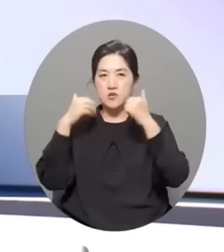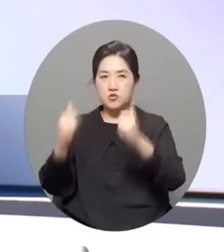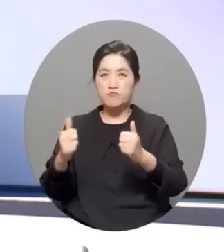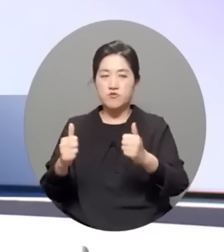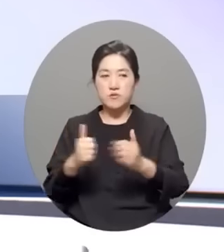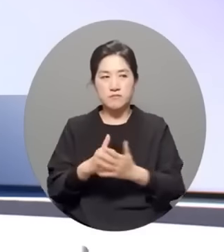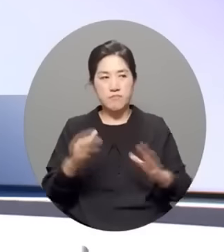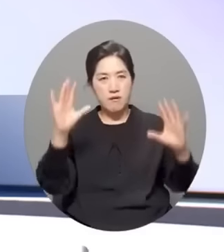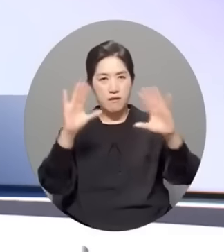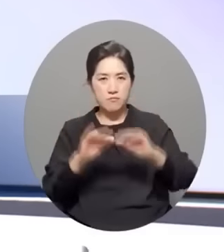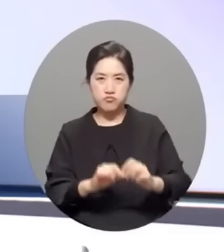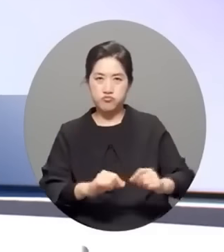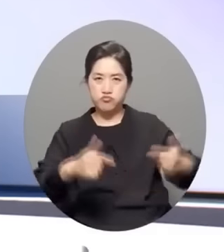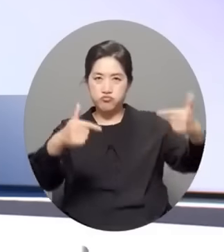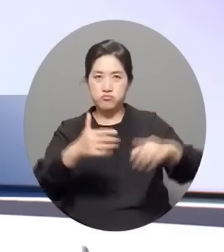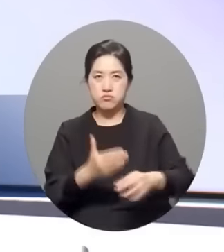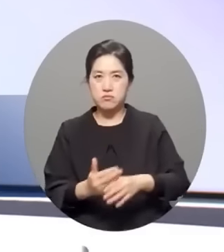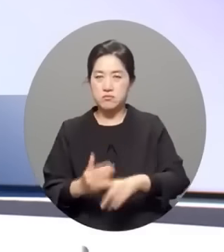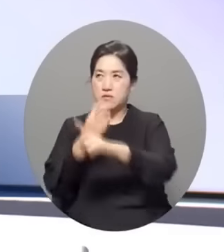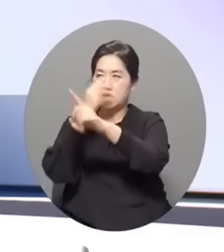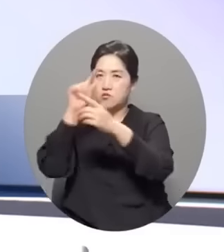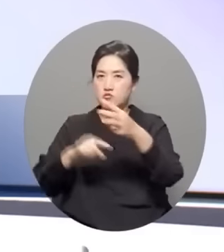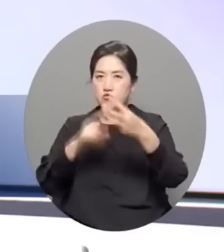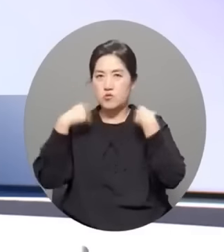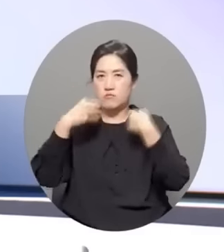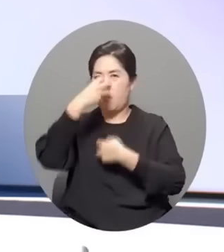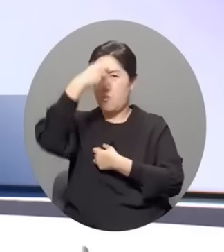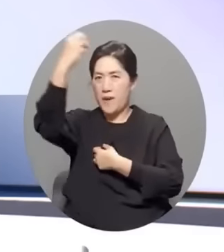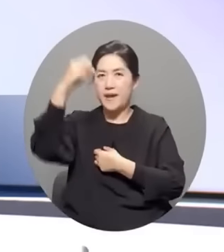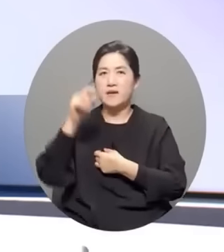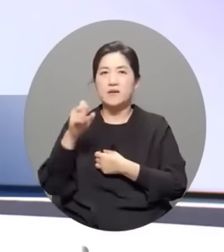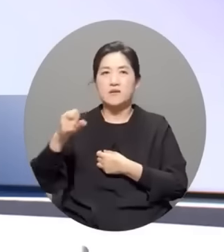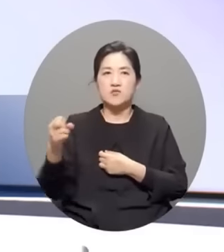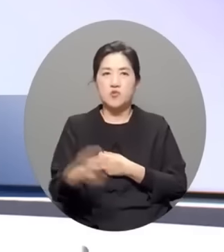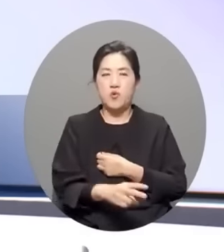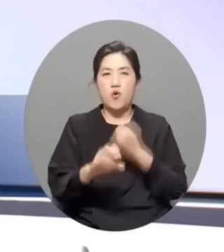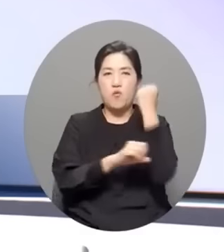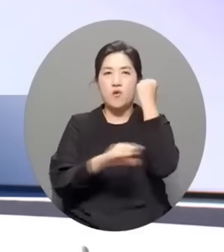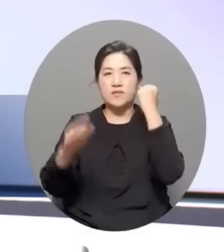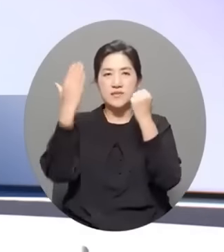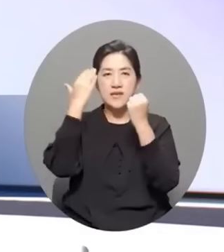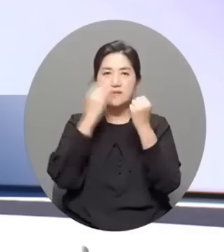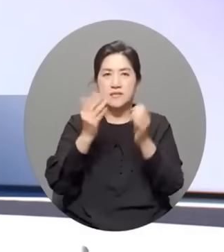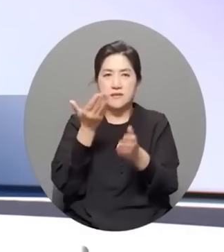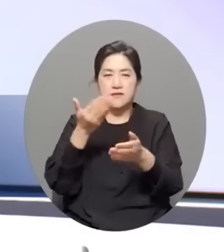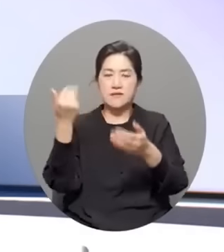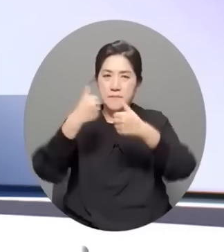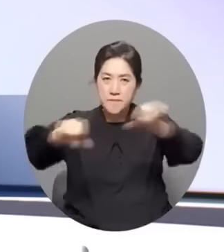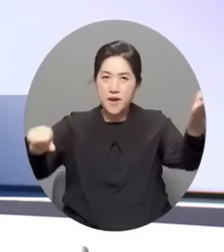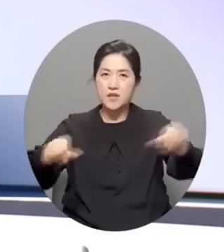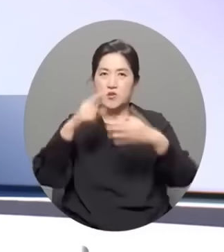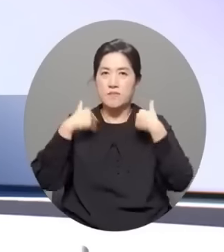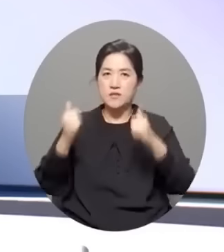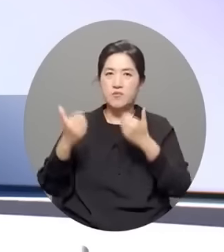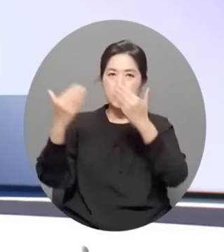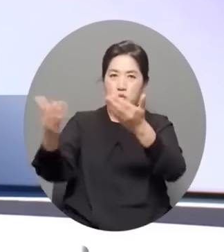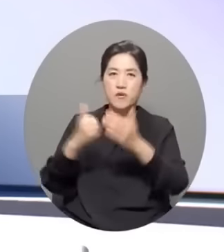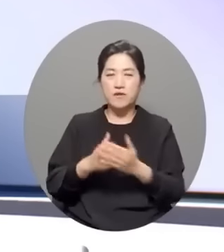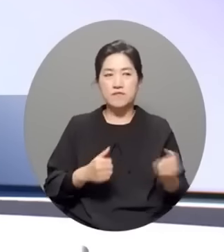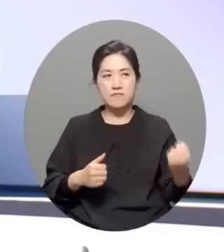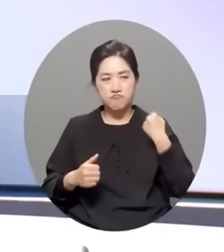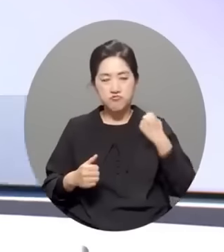작동을 하고 있는 것 같습니다. 오만한 정권, 그다음에 이런 원칙과 상식을 깬 정부에 대해서 심판을 좀 해야겠다. 이게 강력하게